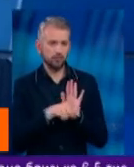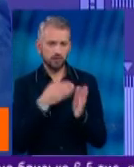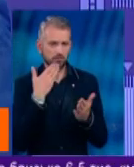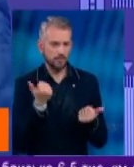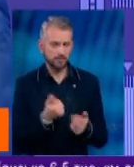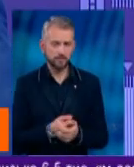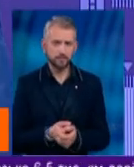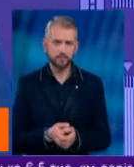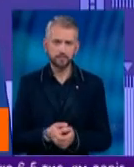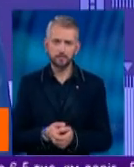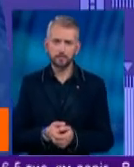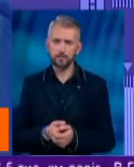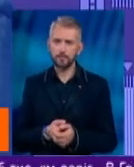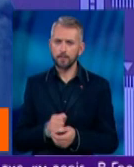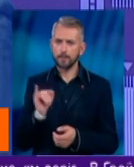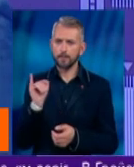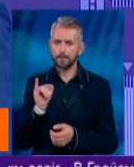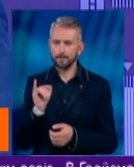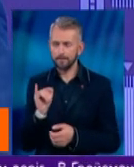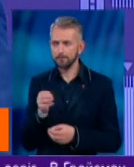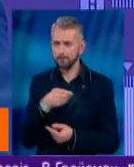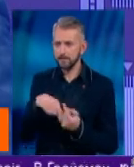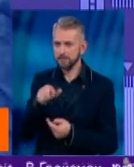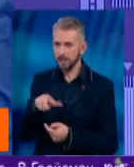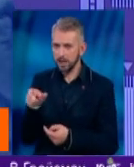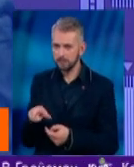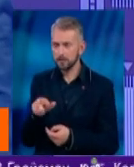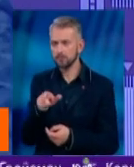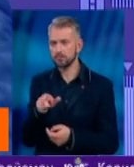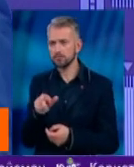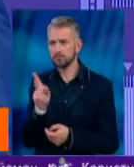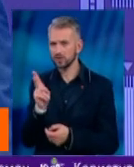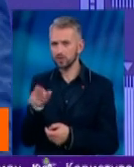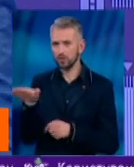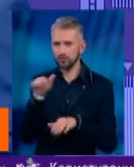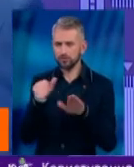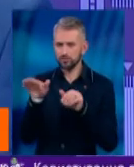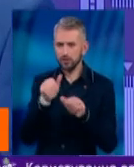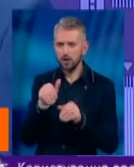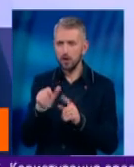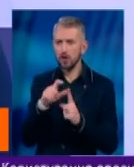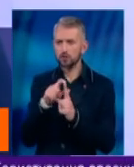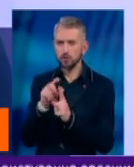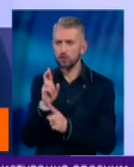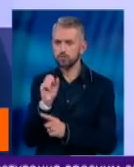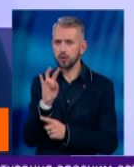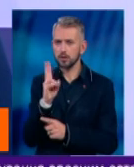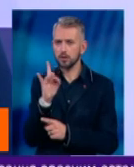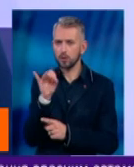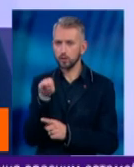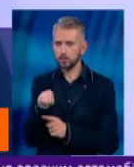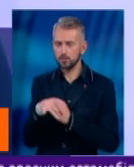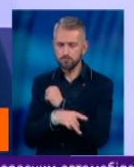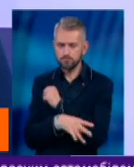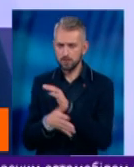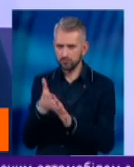Ну і, власне, тим самим і підприємцям, так, і людям, які беруть кредит, слово «банкрут» так, боятися не варто,